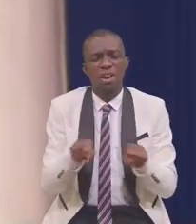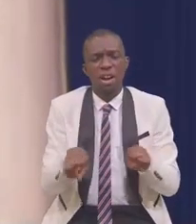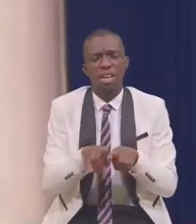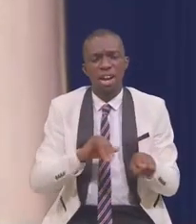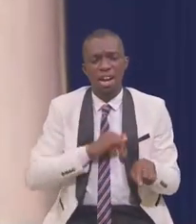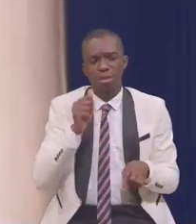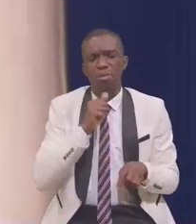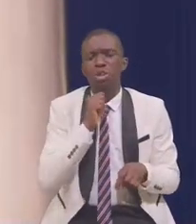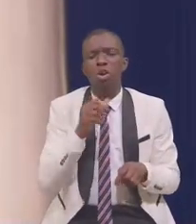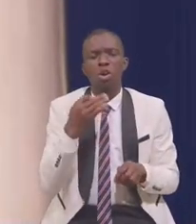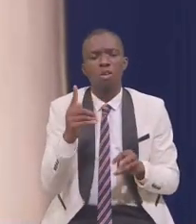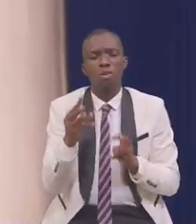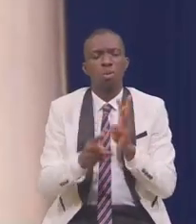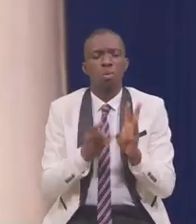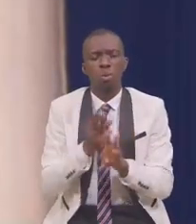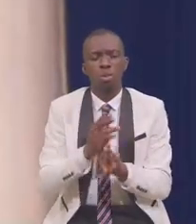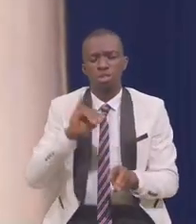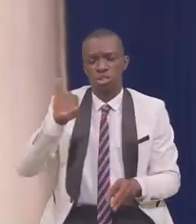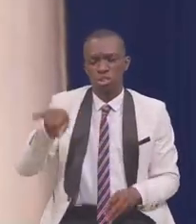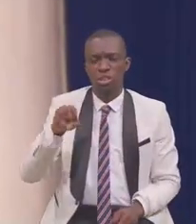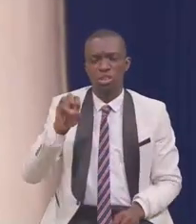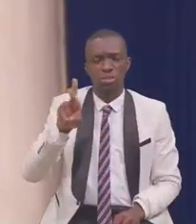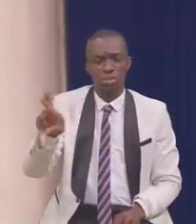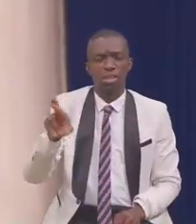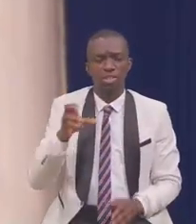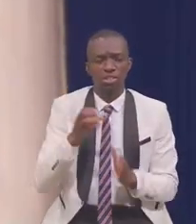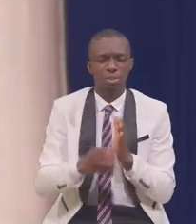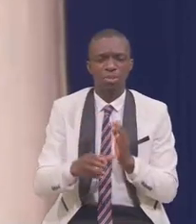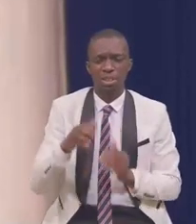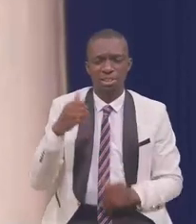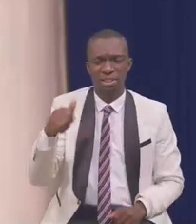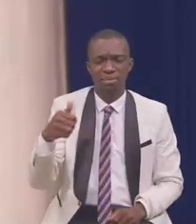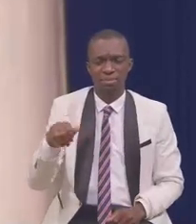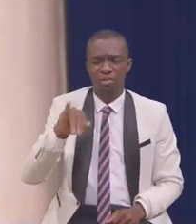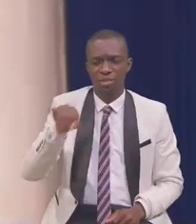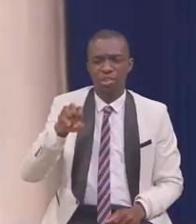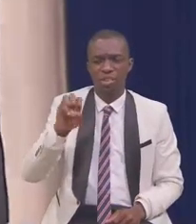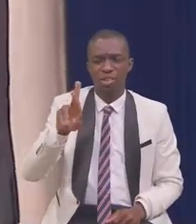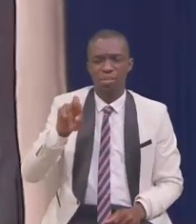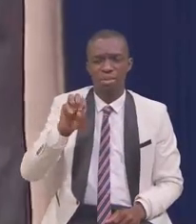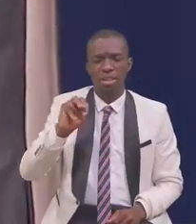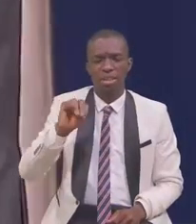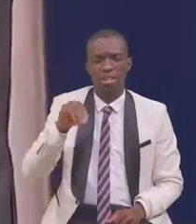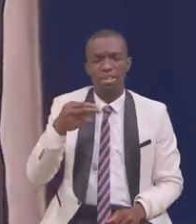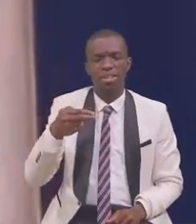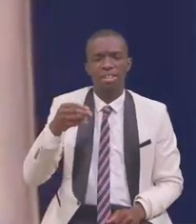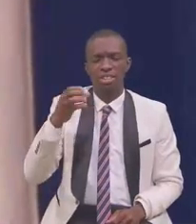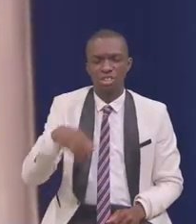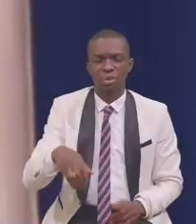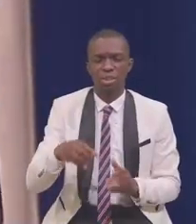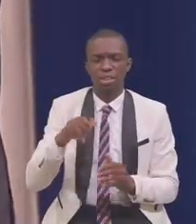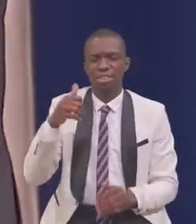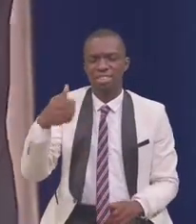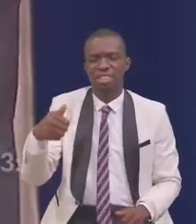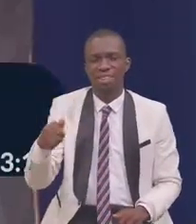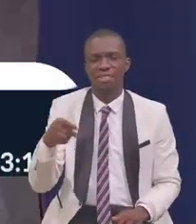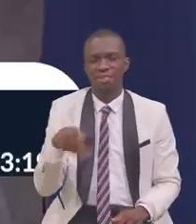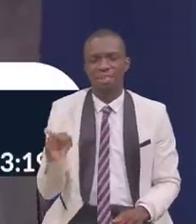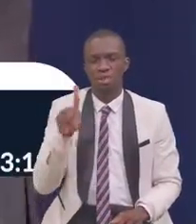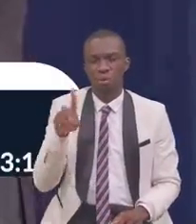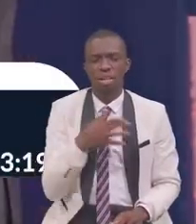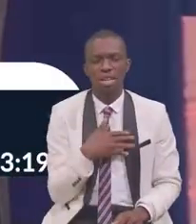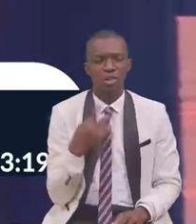Jérémie 10, on voit la même chose ici. Jérémie chapitre 10. Je lis le verset 1 et 2. Jérémie